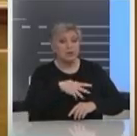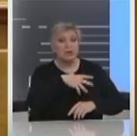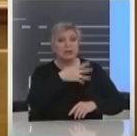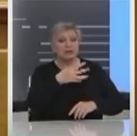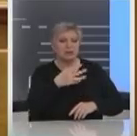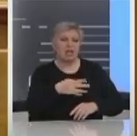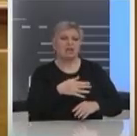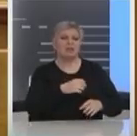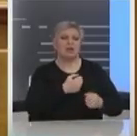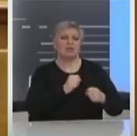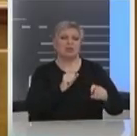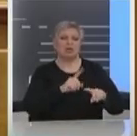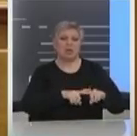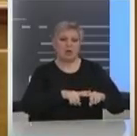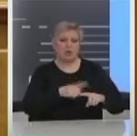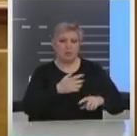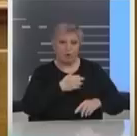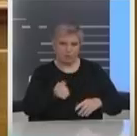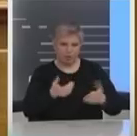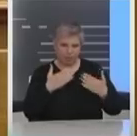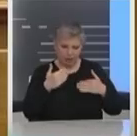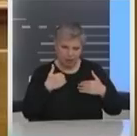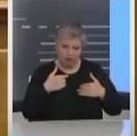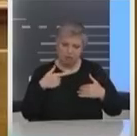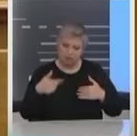σας έχω καμία εμπιστοσύνη να διαχειριστείτε